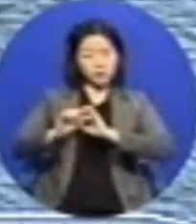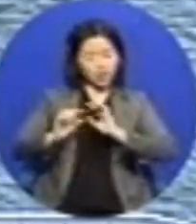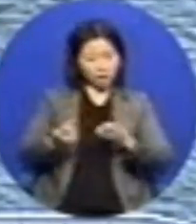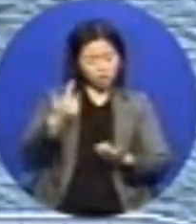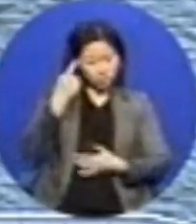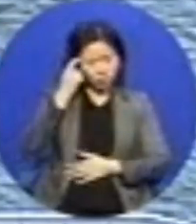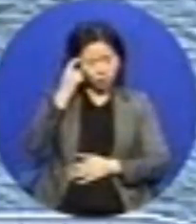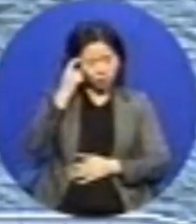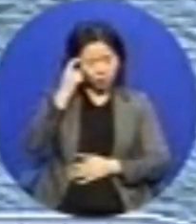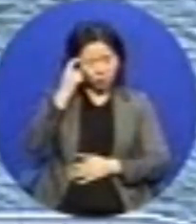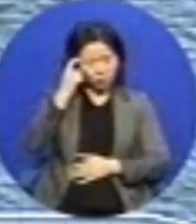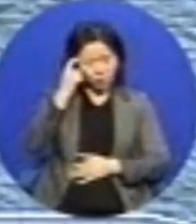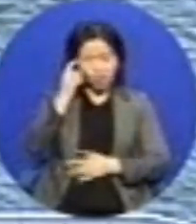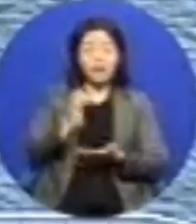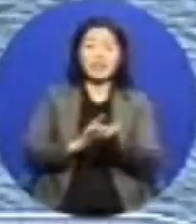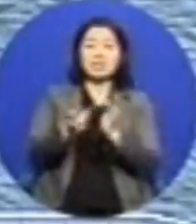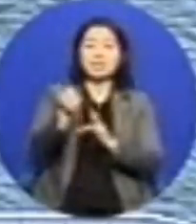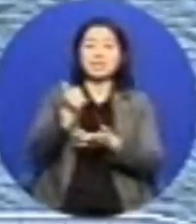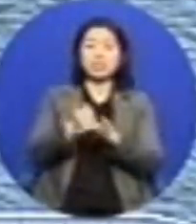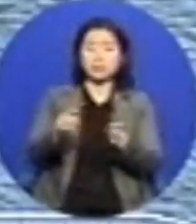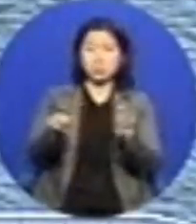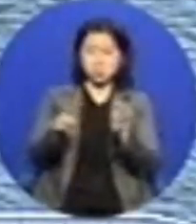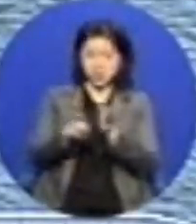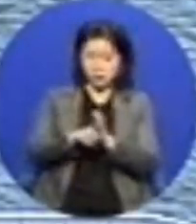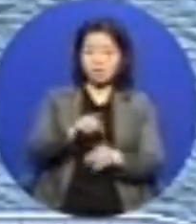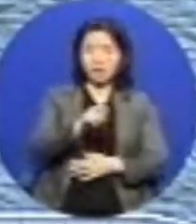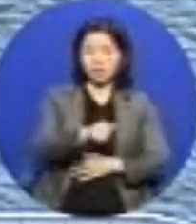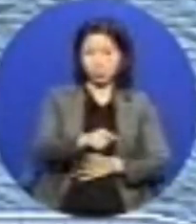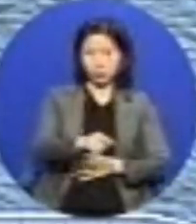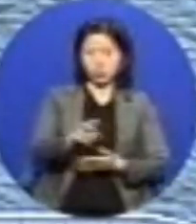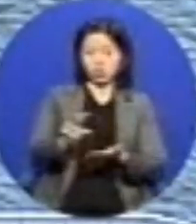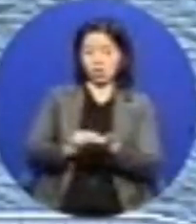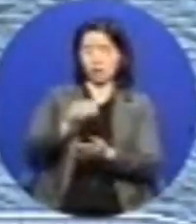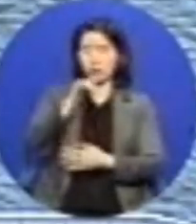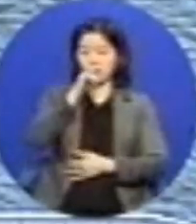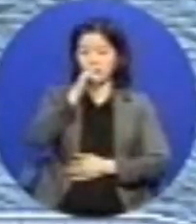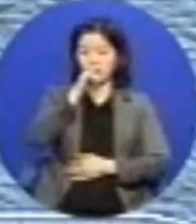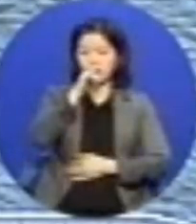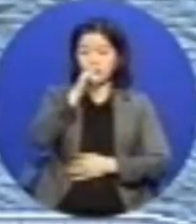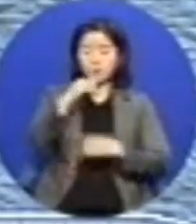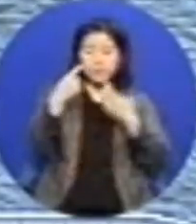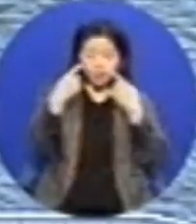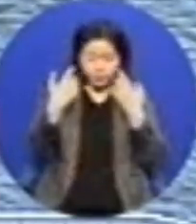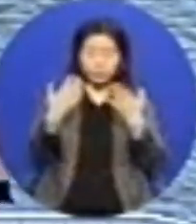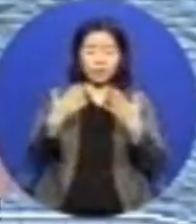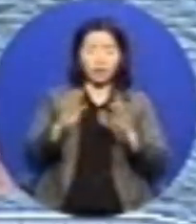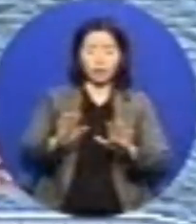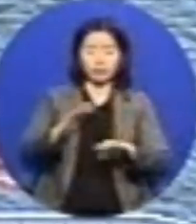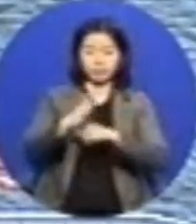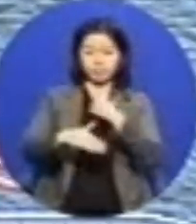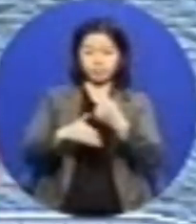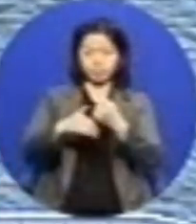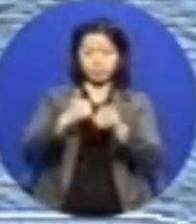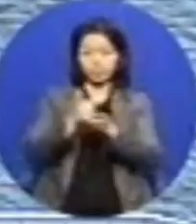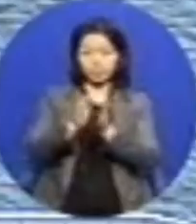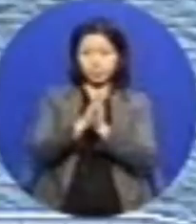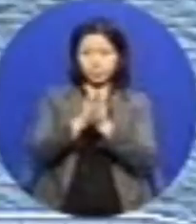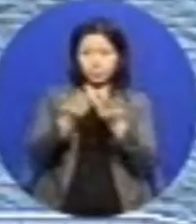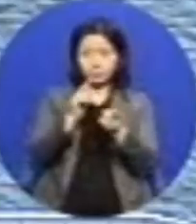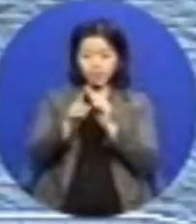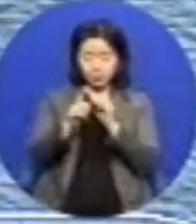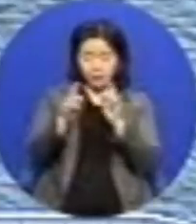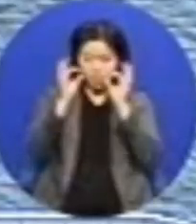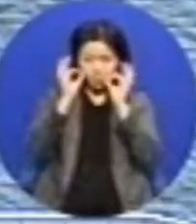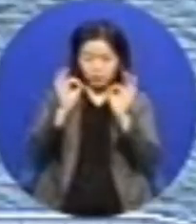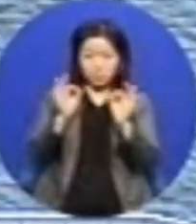예수를 믿는다는 데 문제가 있는 겁니다 분명히 오늘 말씀을 보신 것처럼 예수님을